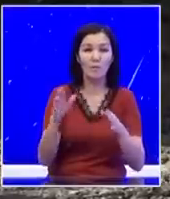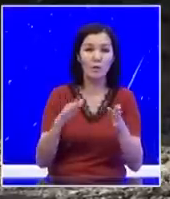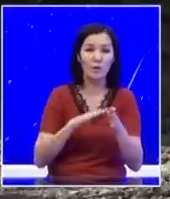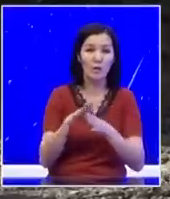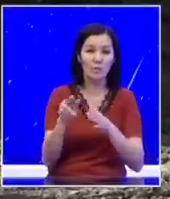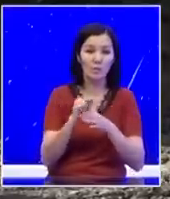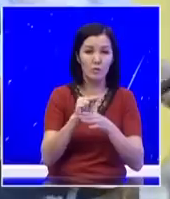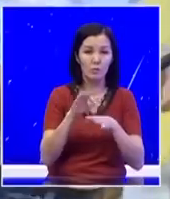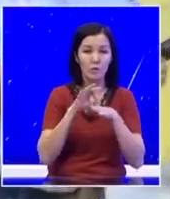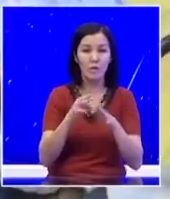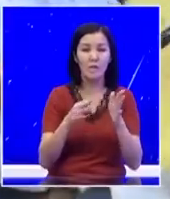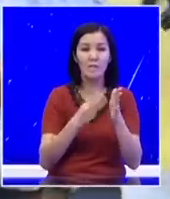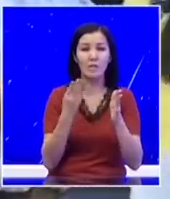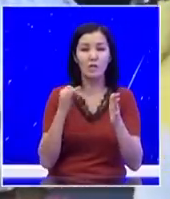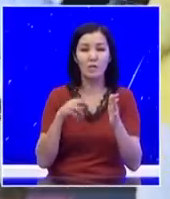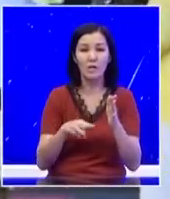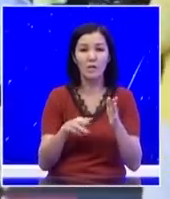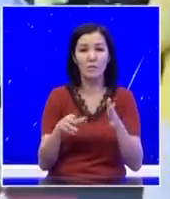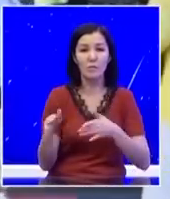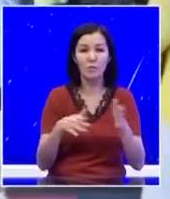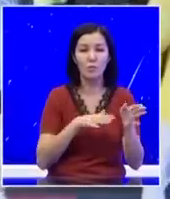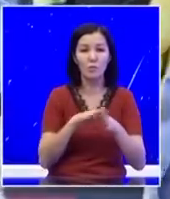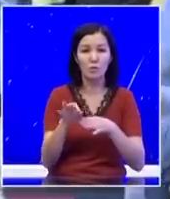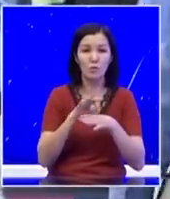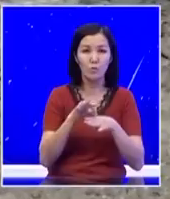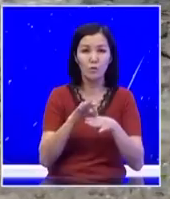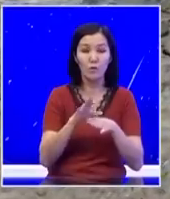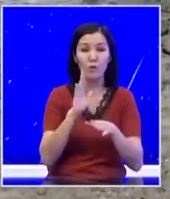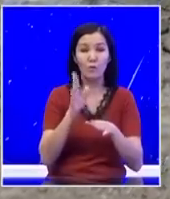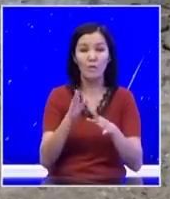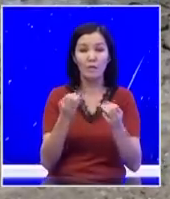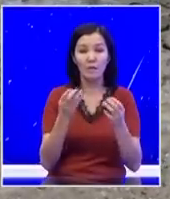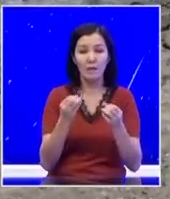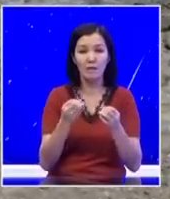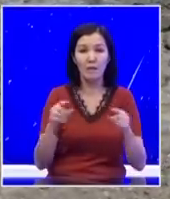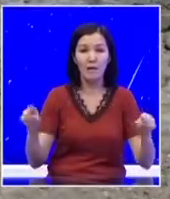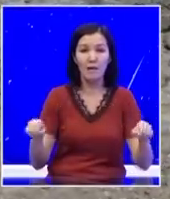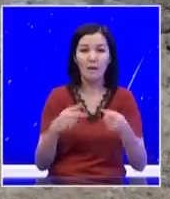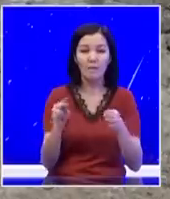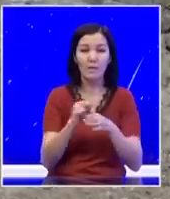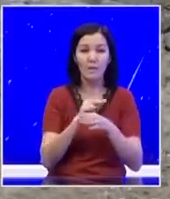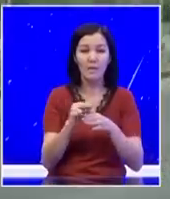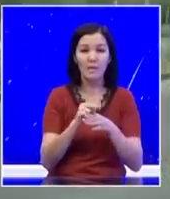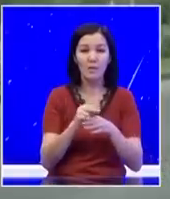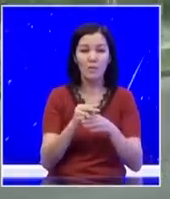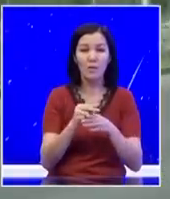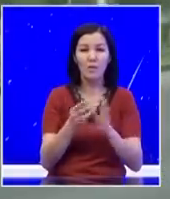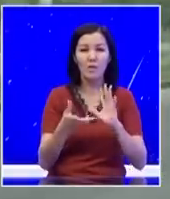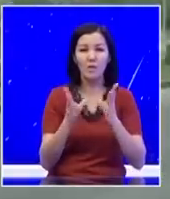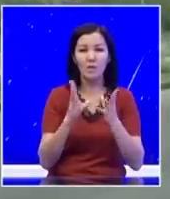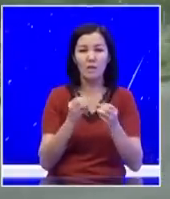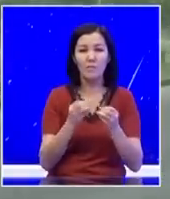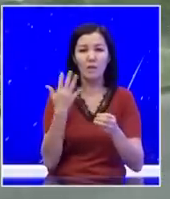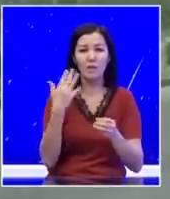болады. Жалпы 8 шақырымға жуық жол күрделі жөндеуден өтпек. Бұдан бөлек қалпына келтіру шаралары ірілі сақты